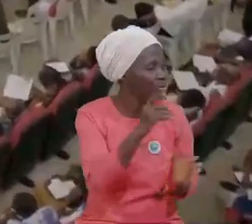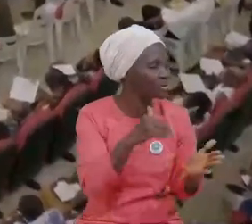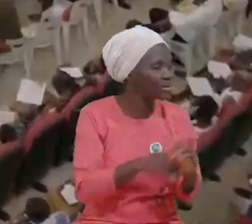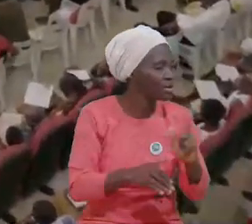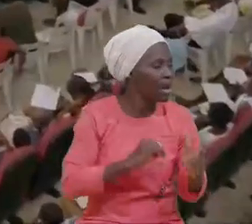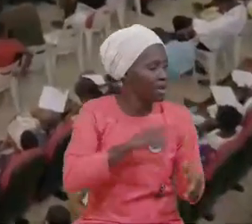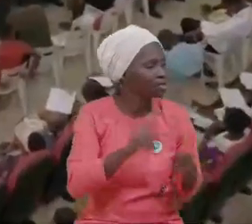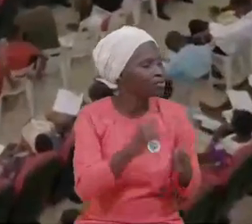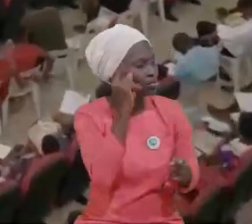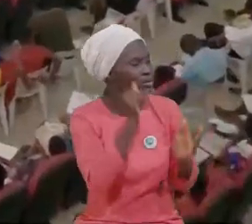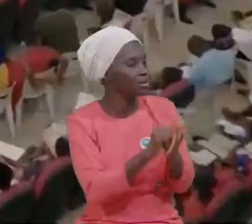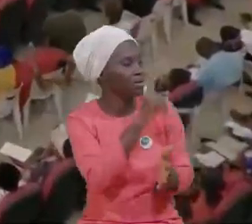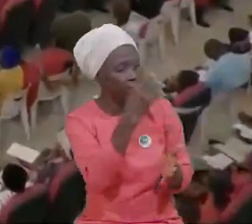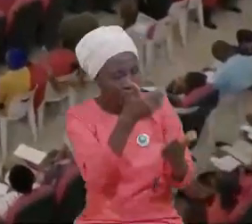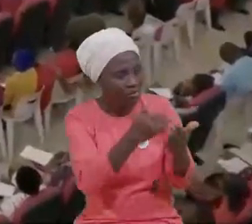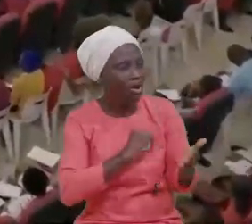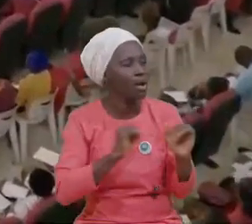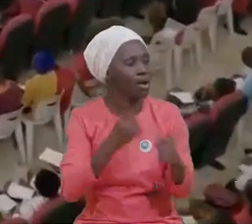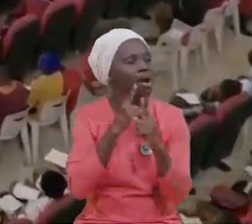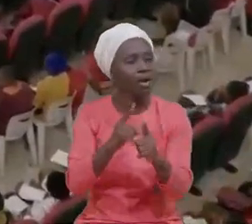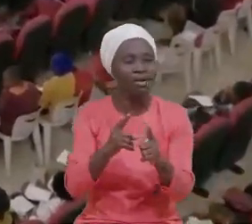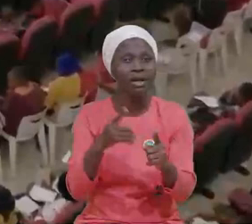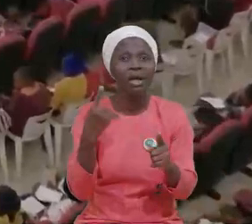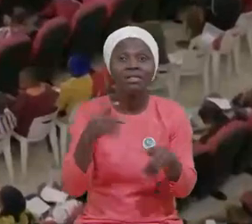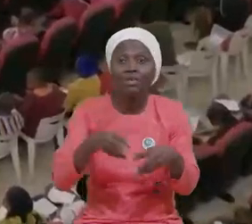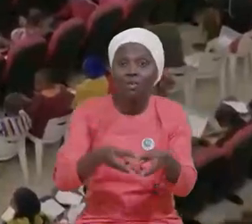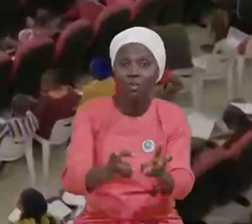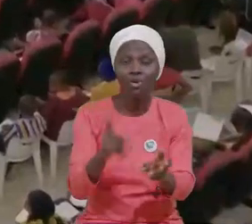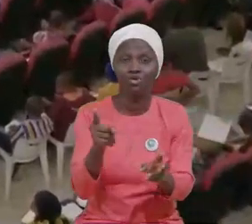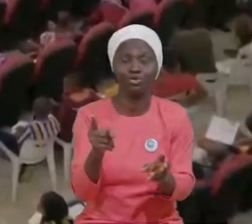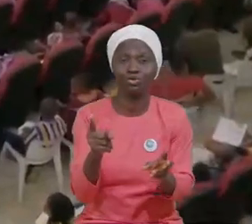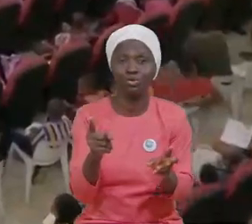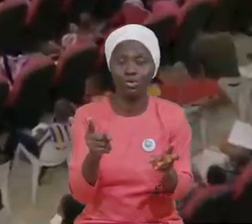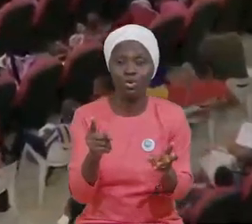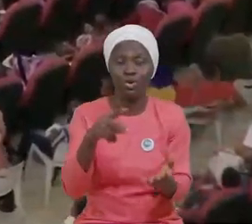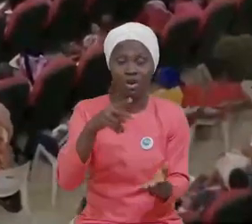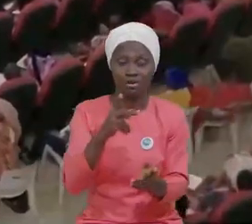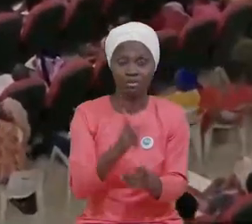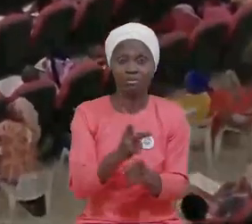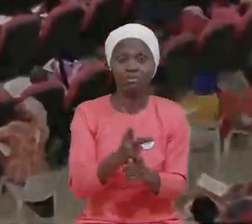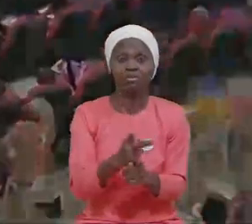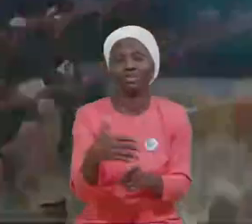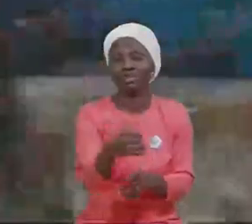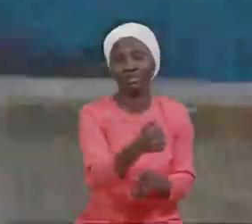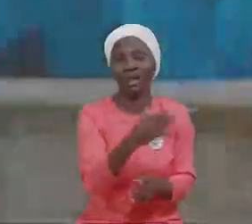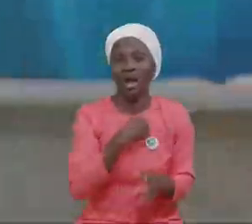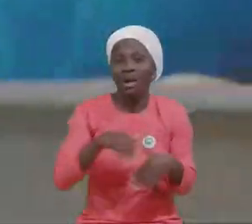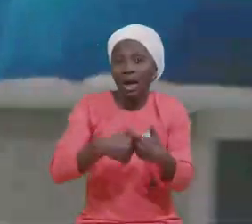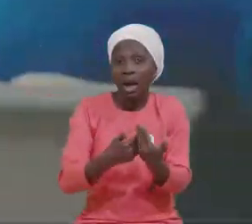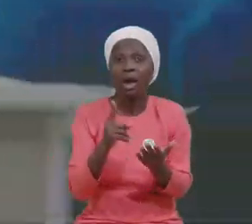veux mieux comprendre avant de pouvoir vous répondre. La manière dont tu te positionnes et la manière dont tu